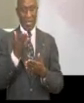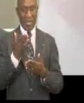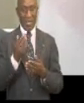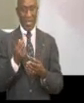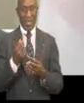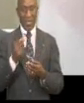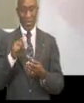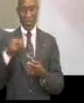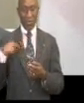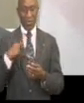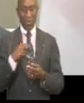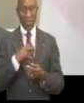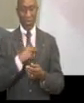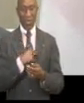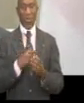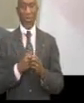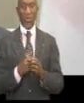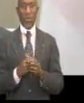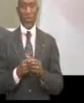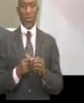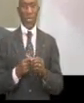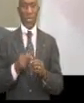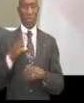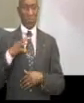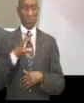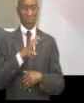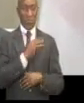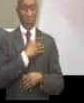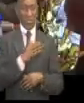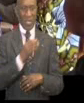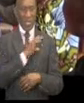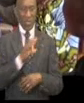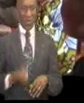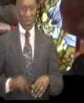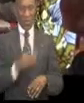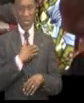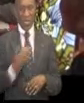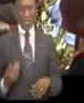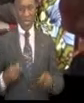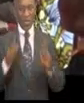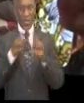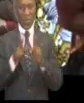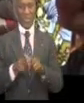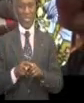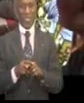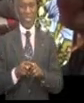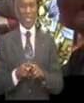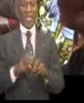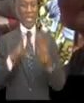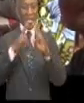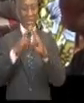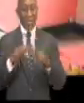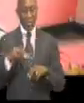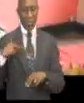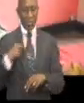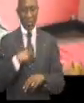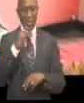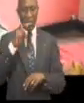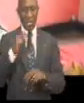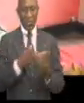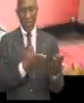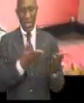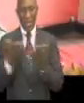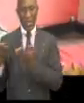que les communes et les villes doivent apporter au niveau de la population. Il y a peu, la Belgique, dans le cadre du jumelage,